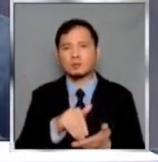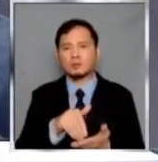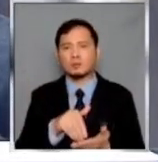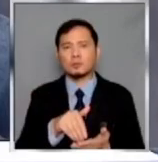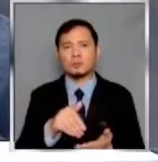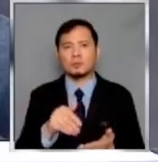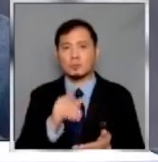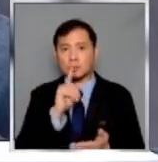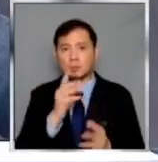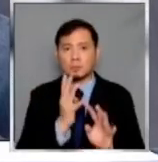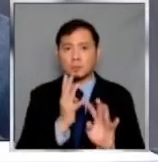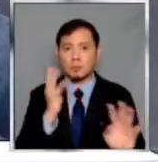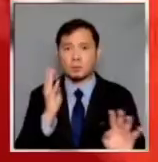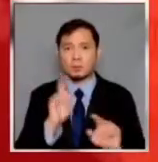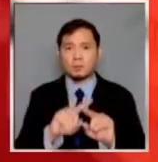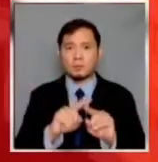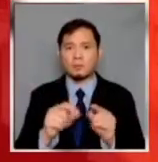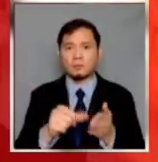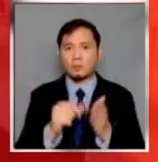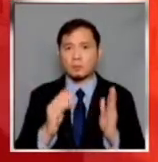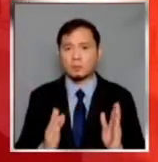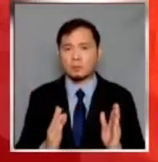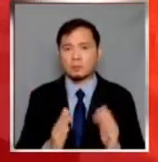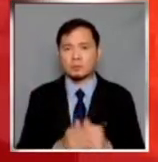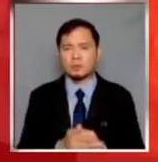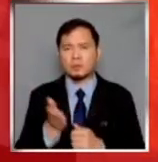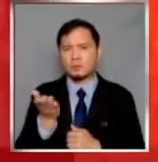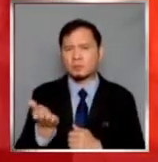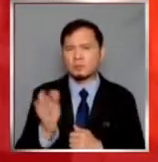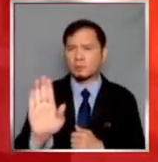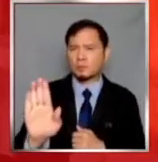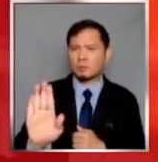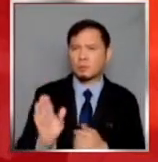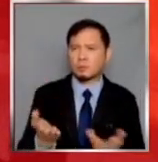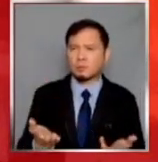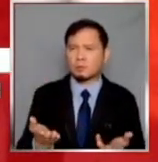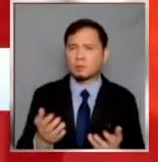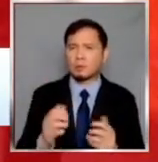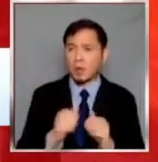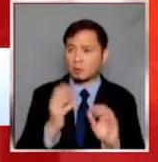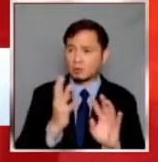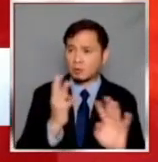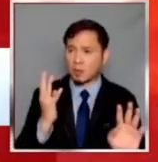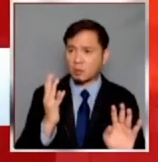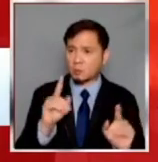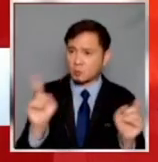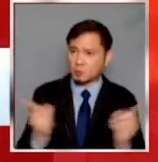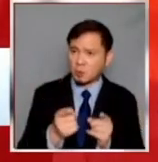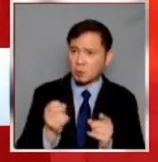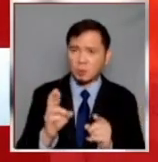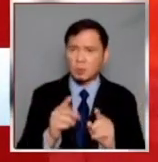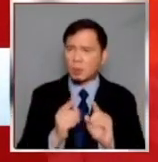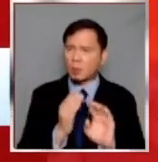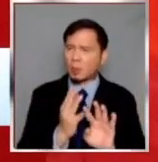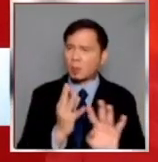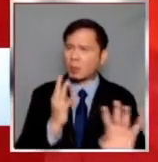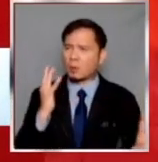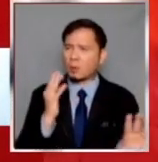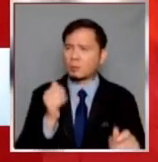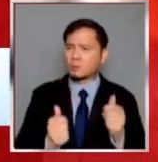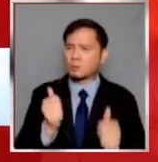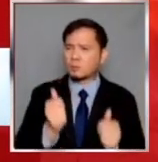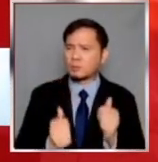Mm-hmm. Sa ngayon, hindi pa masyadong marami ang pila. Pero dahil nga, nakita natin kanina na